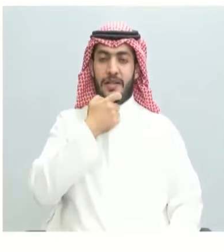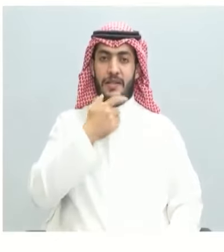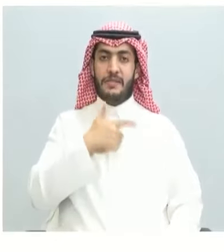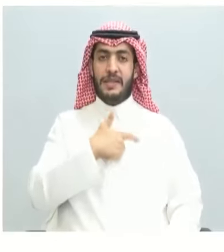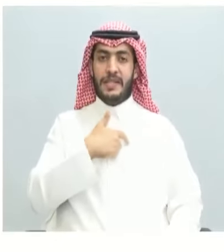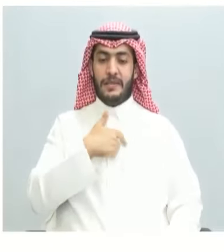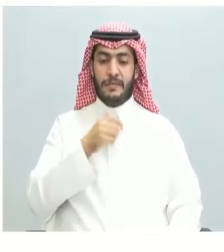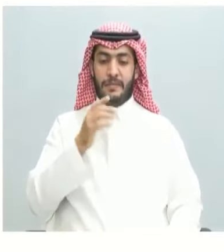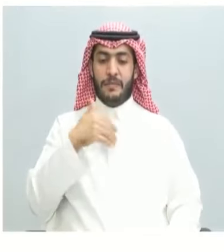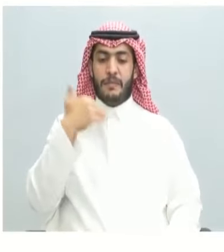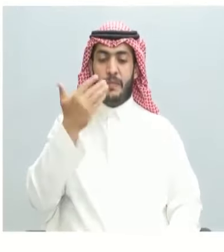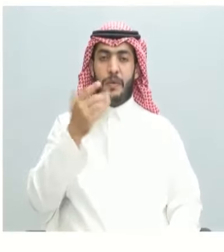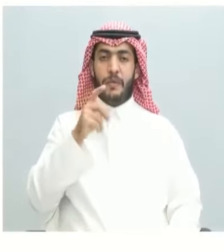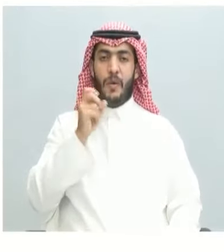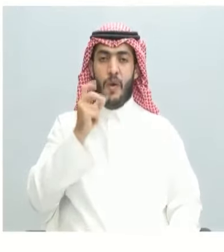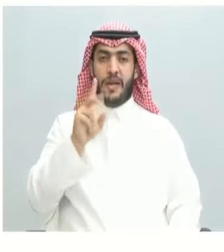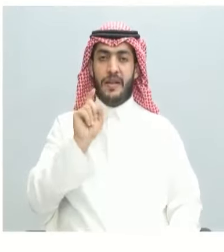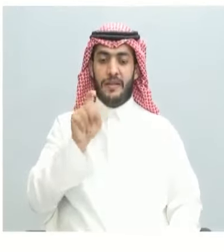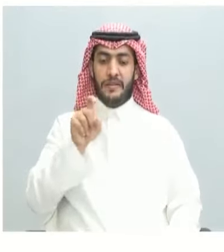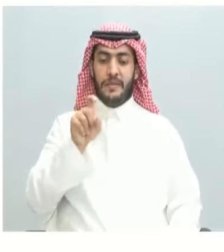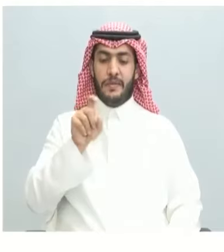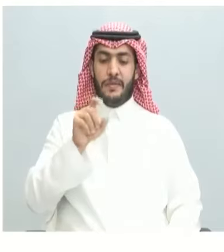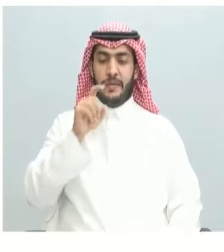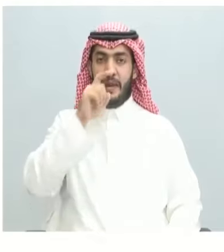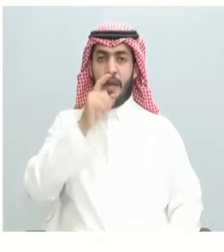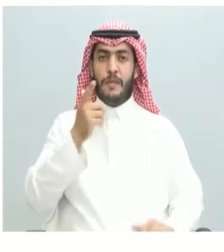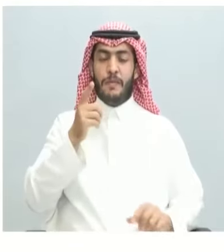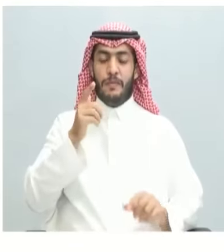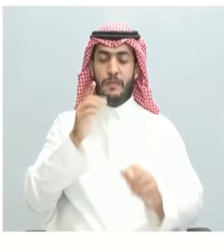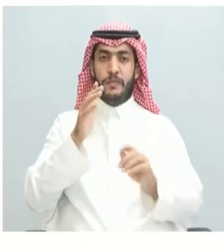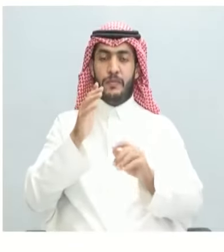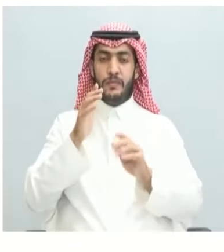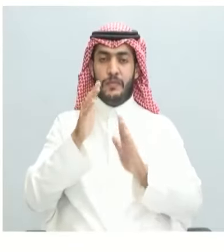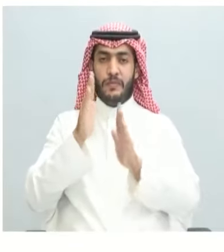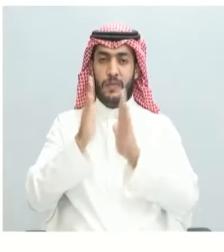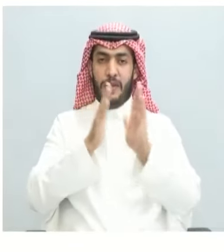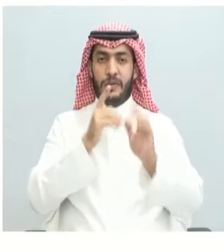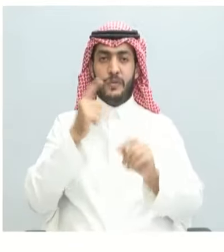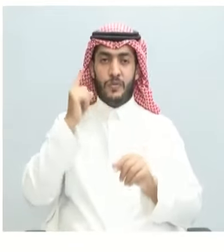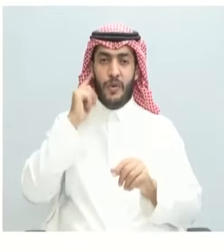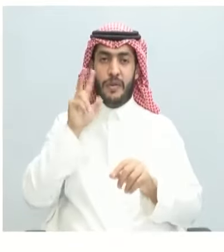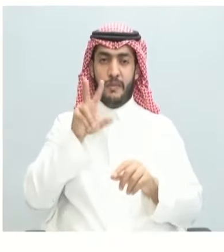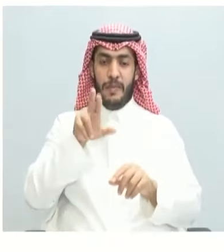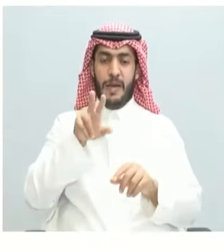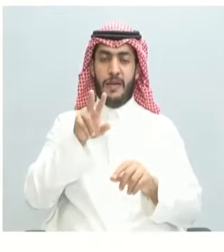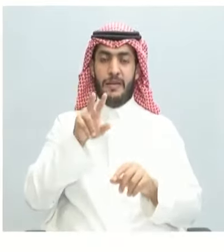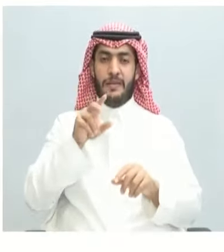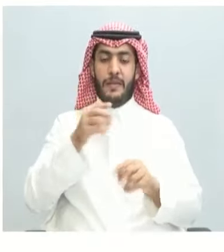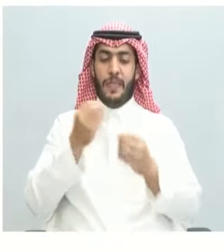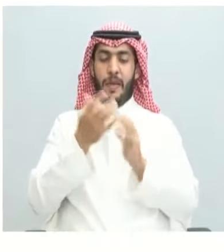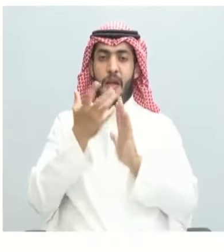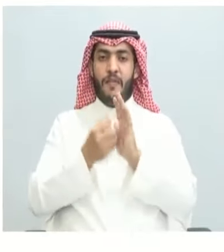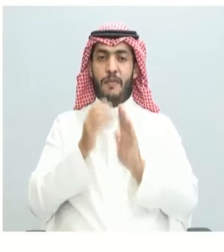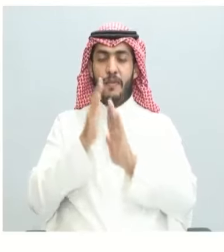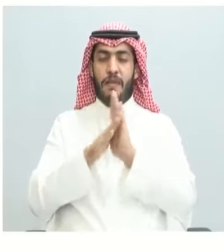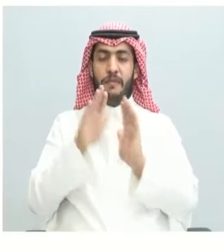باسم ثم نقوم بالضغط على الاوكي طبعا نحدد المجلد الخاص بالمقاطع الصوتيه وهو الميوزك كموقع لحفظ